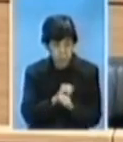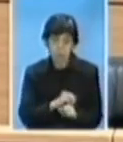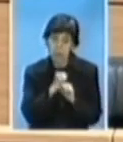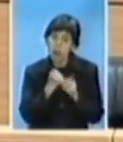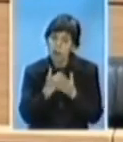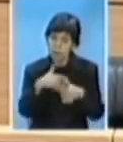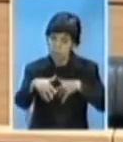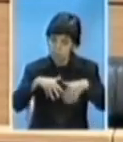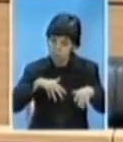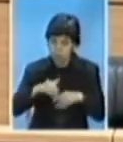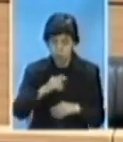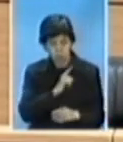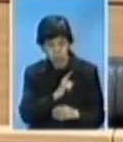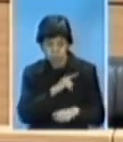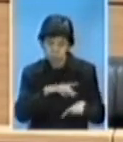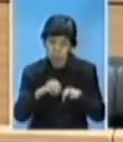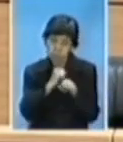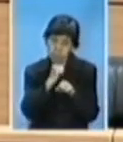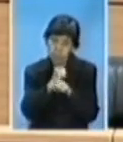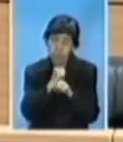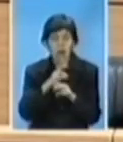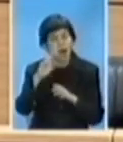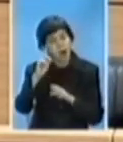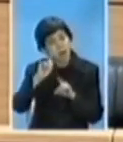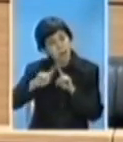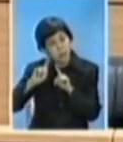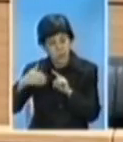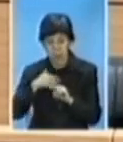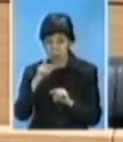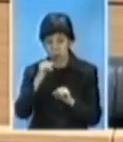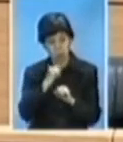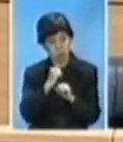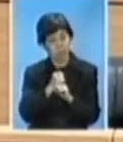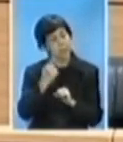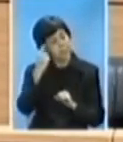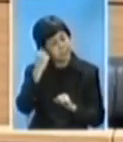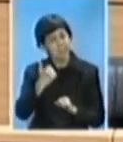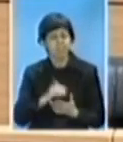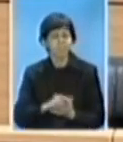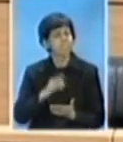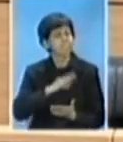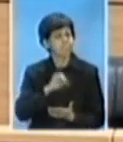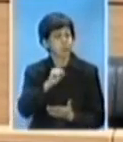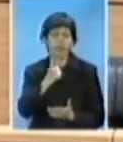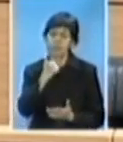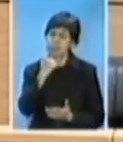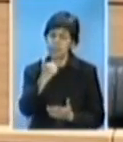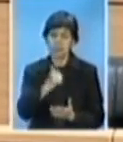ำเพื่อประชาชนอย่างนี้ดูแลสื่อเพื่อให้สื่อเป็นสื่อในอุดมคติอย่างนี้ผมว่าเป็นผู้แทนจนเ